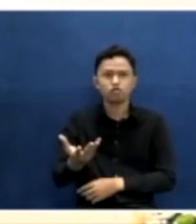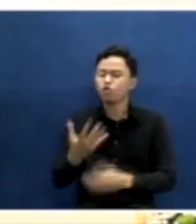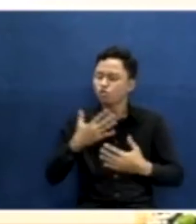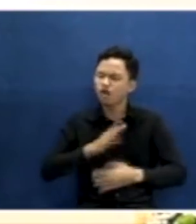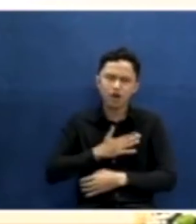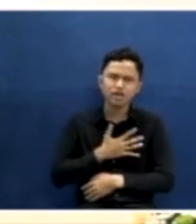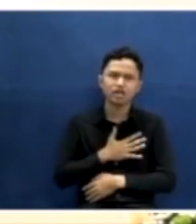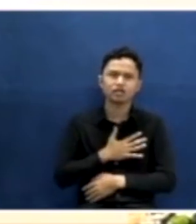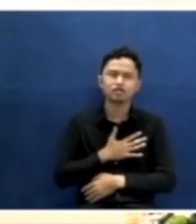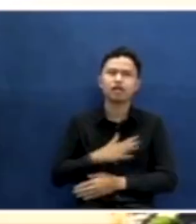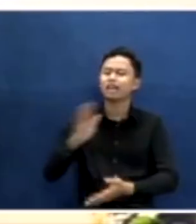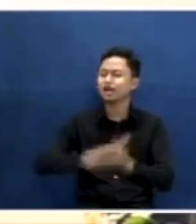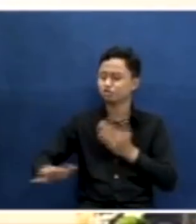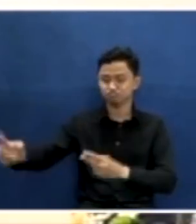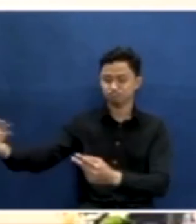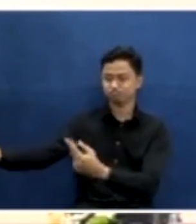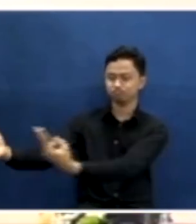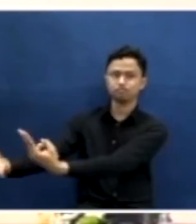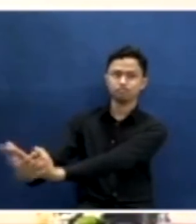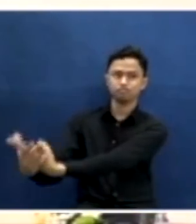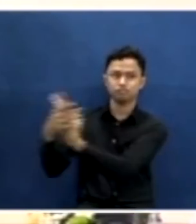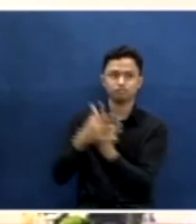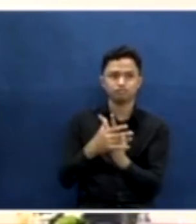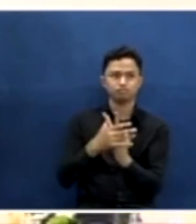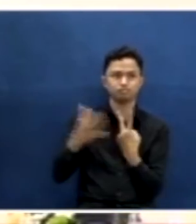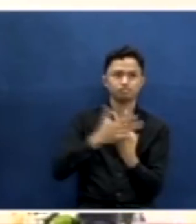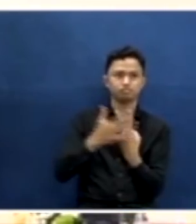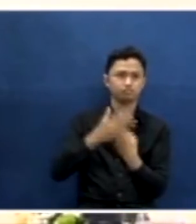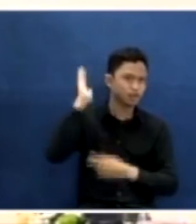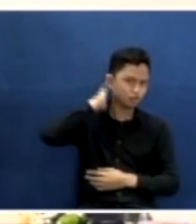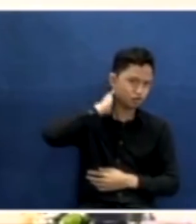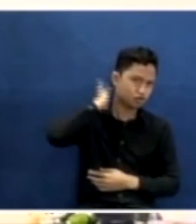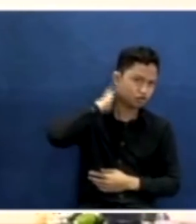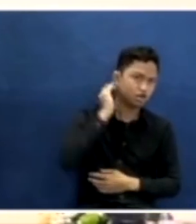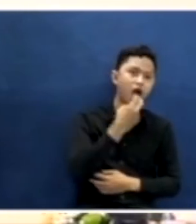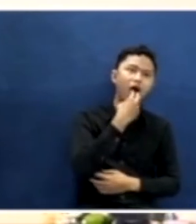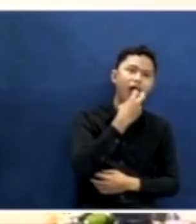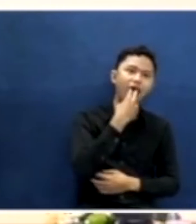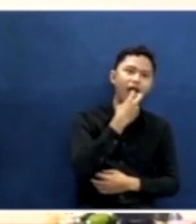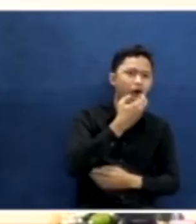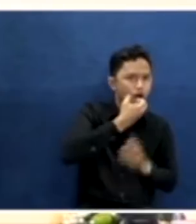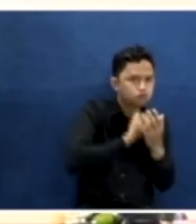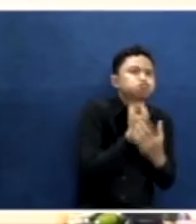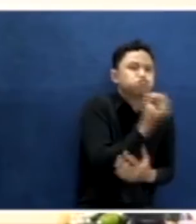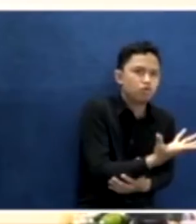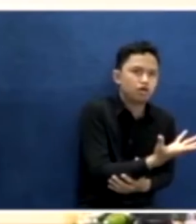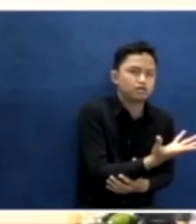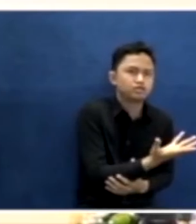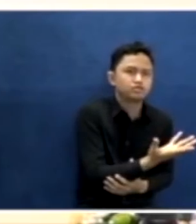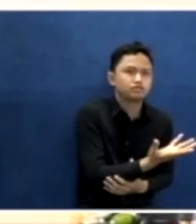kuatir lalu kemudian dipukul-pukul kembali itu kemudian lehernya dirogoh mulutnya sampai akhirnya Hussain memuntahkan kurma tersebut